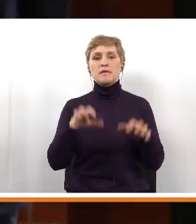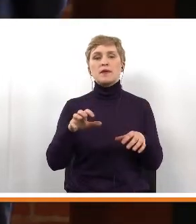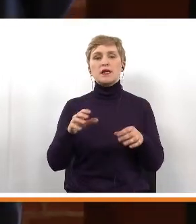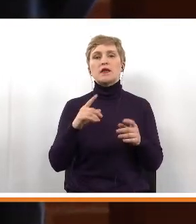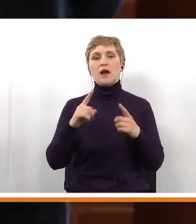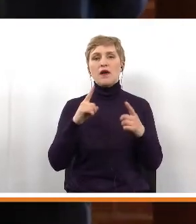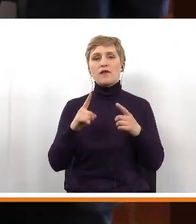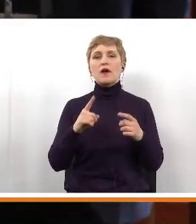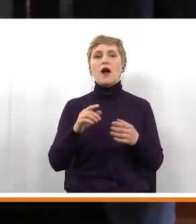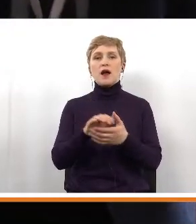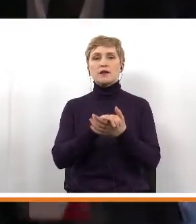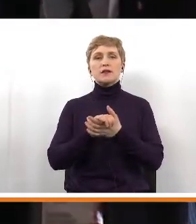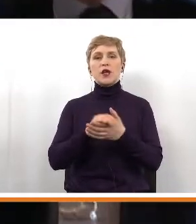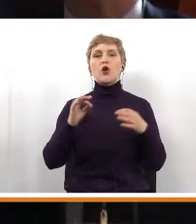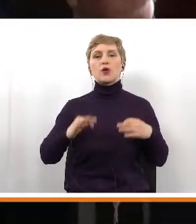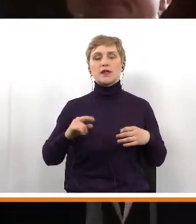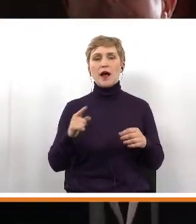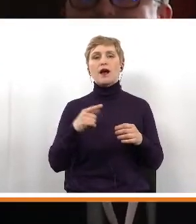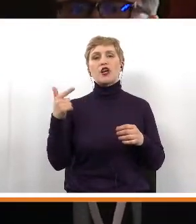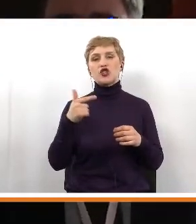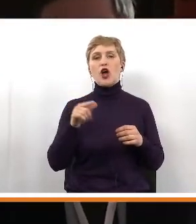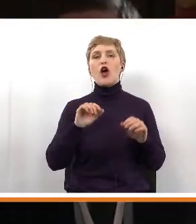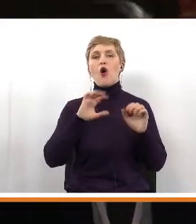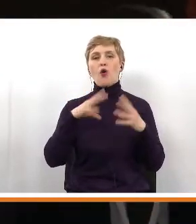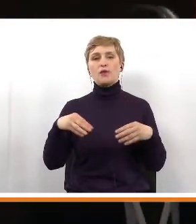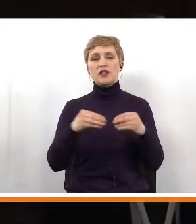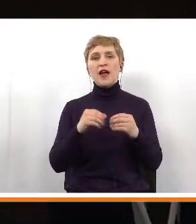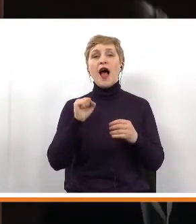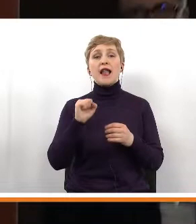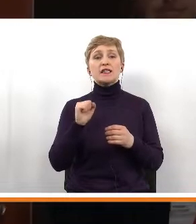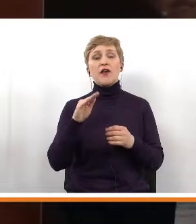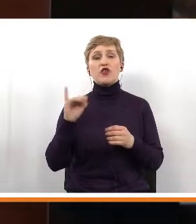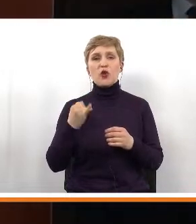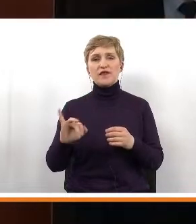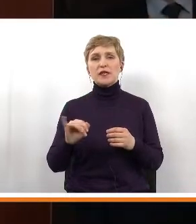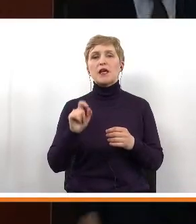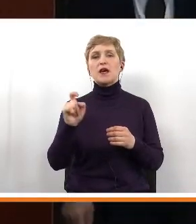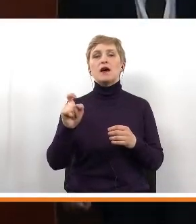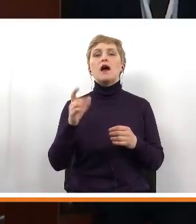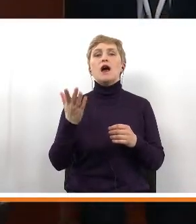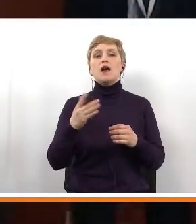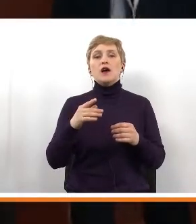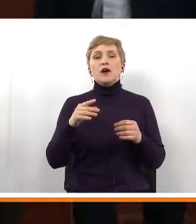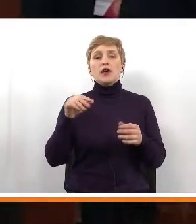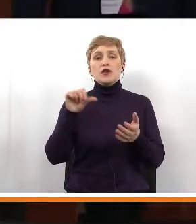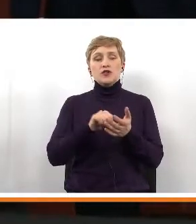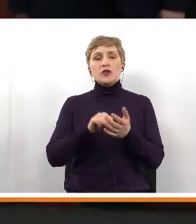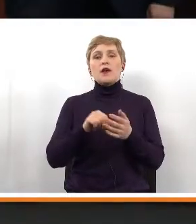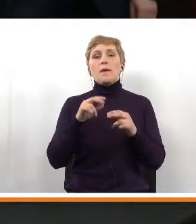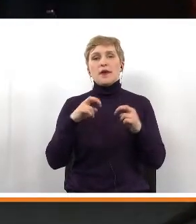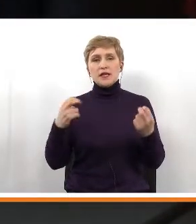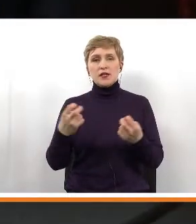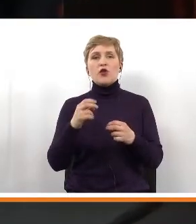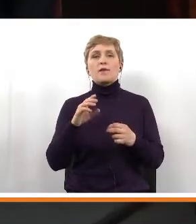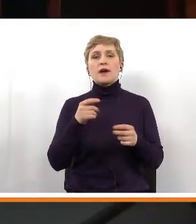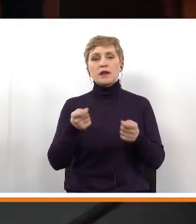юристов за гражданское общество. И Александр Федотовских, член Президиума Координационного совета РСПП «Развитие